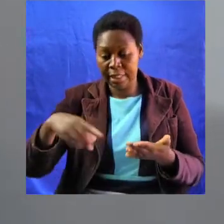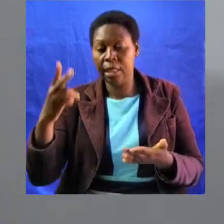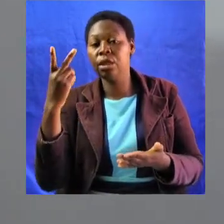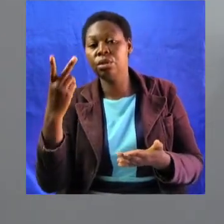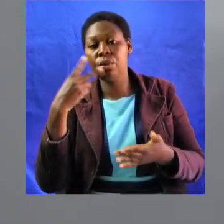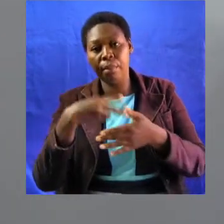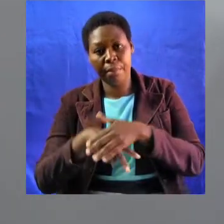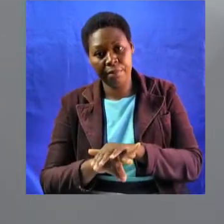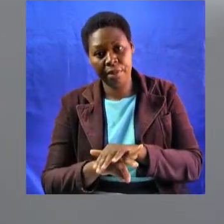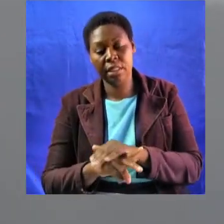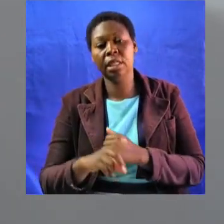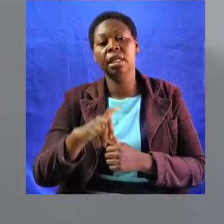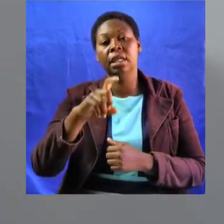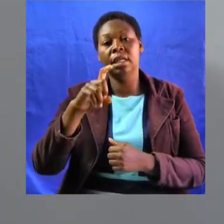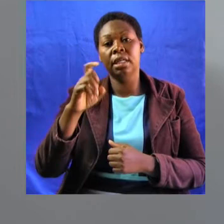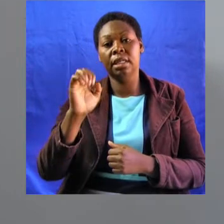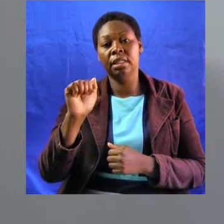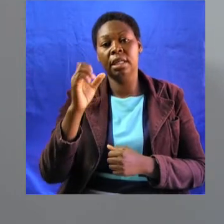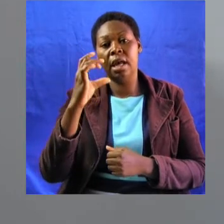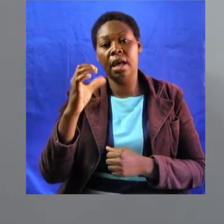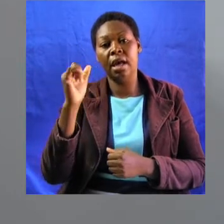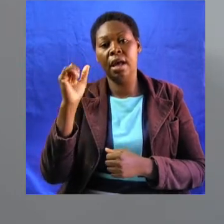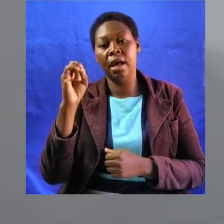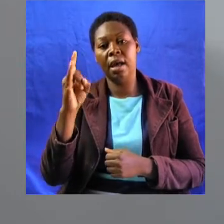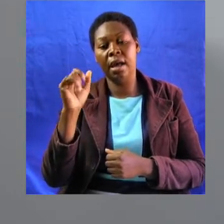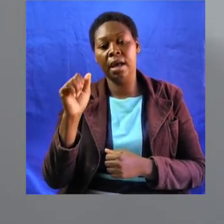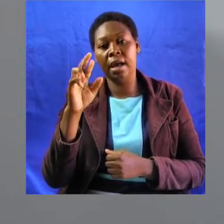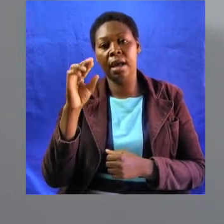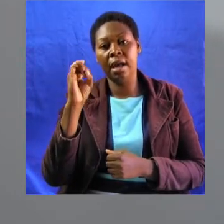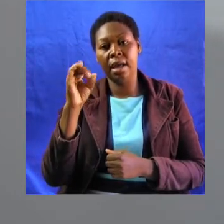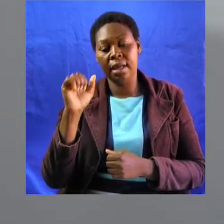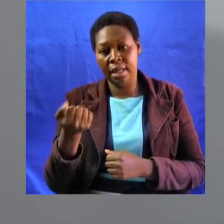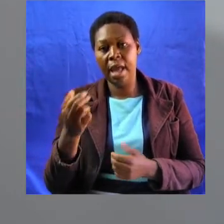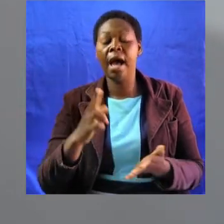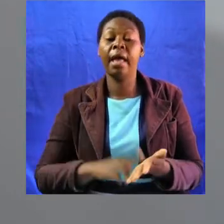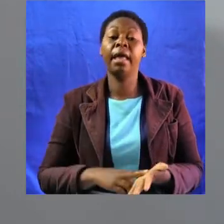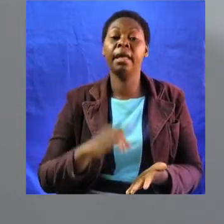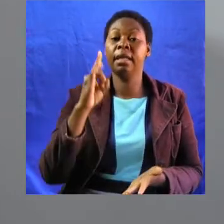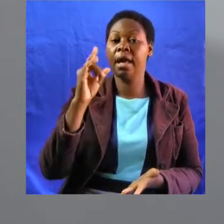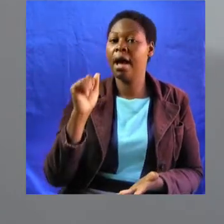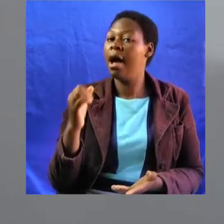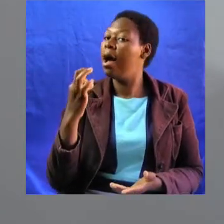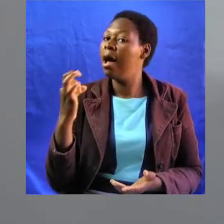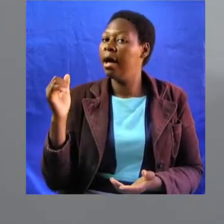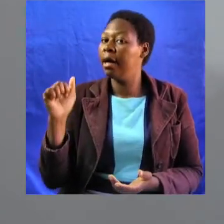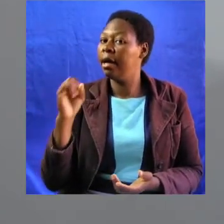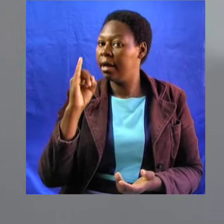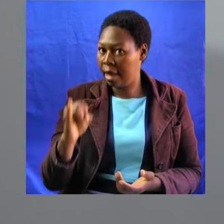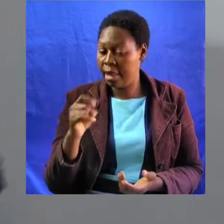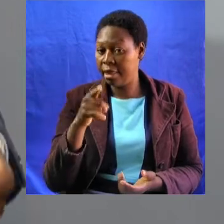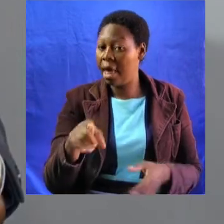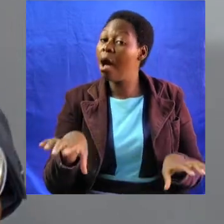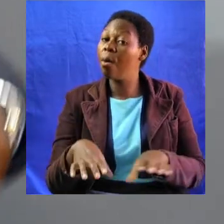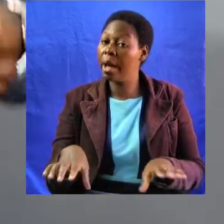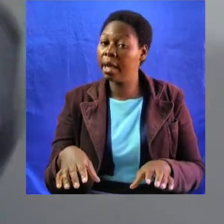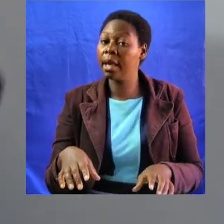Alright. Zakaria naHagai. Okay. Vari mumbhaibheri vanotori nemabhuku avakanyora. Saka basa revaprofita ava